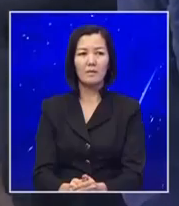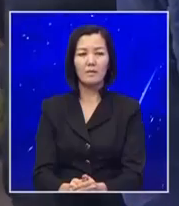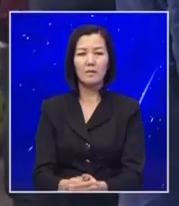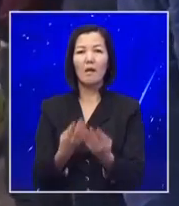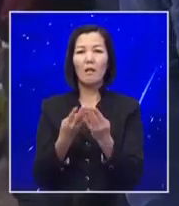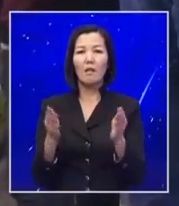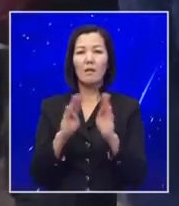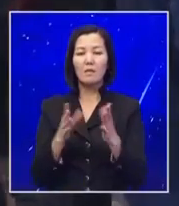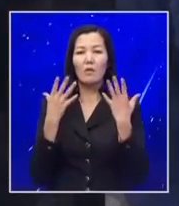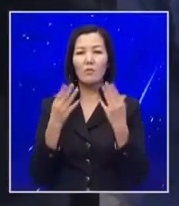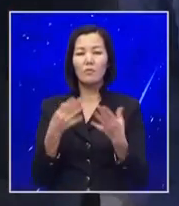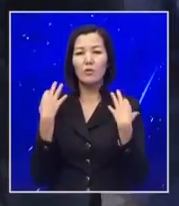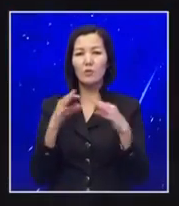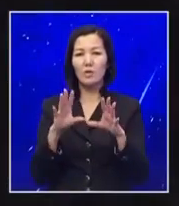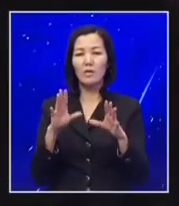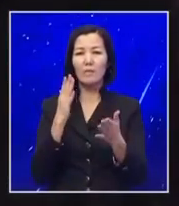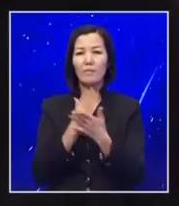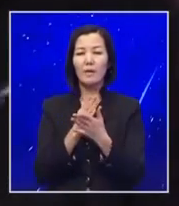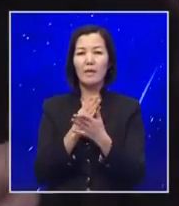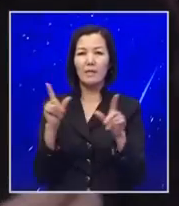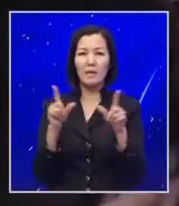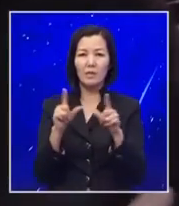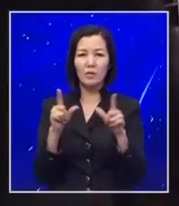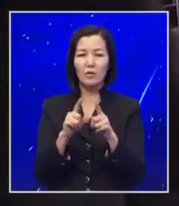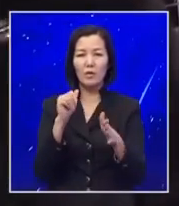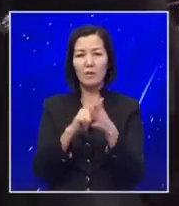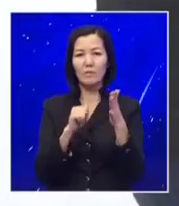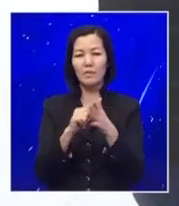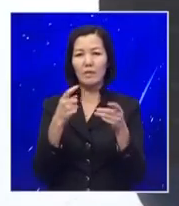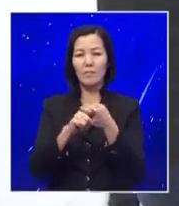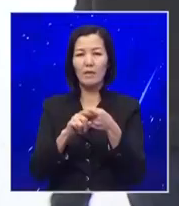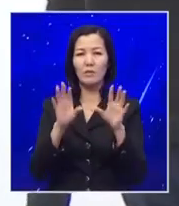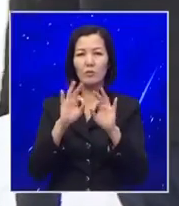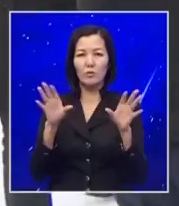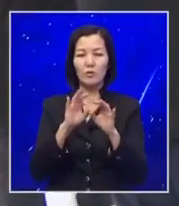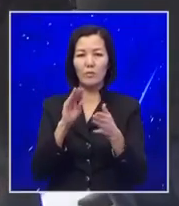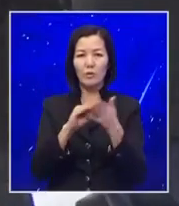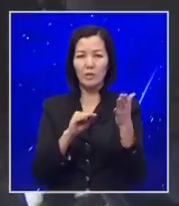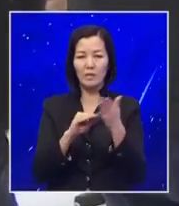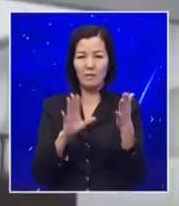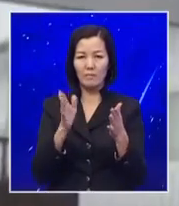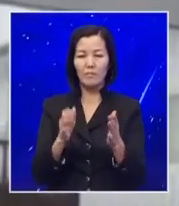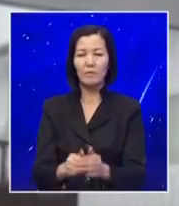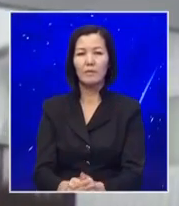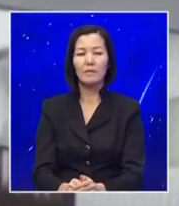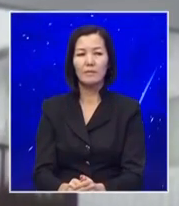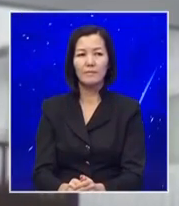Локдаун күндері рұқсаты бары азық-түлік дүкендерінде анықталған олқылықтарға байланысты түсініктеме алынды. Әкімшілік хаттама